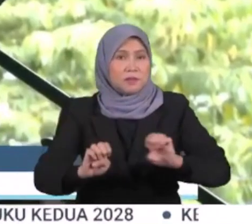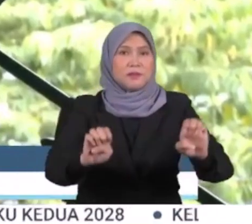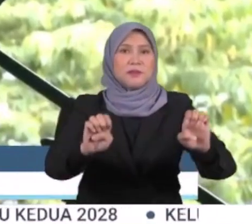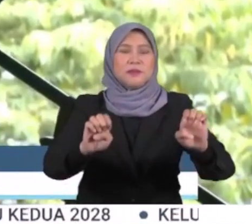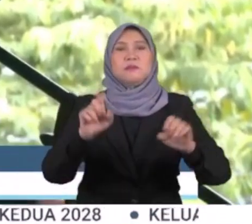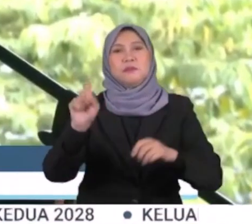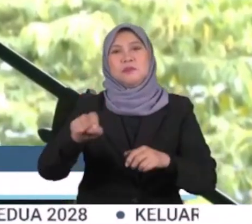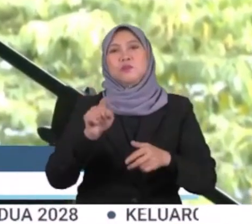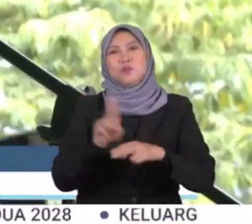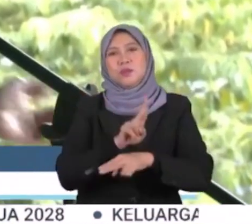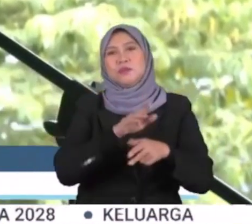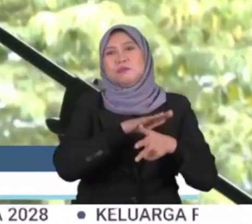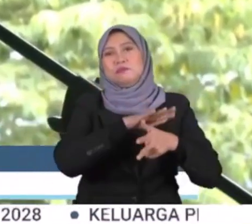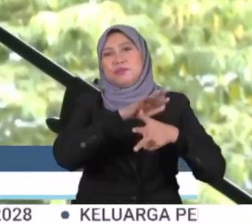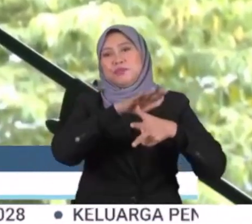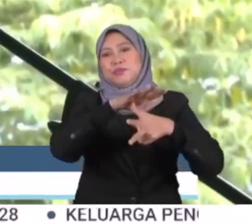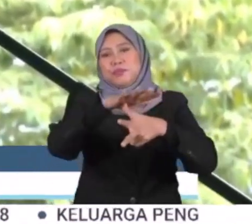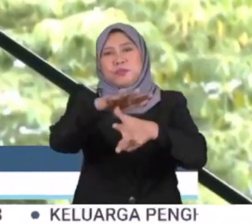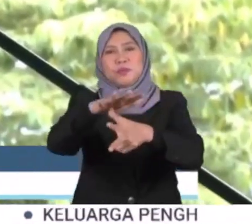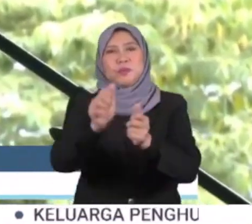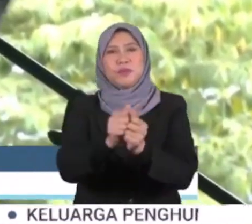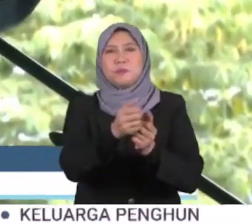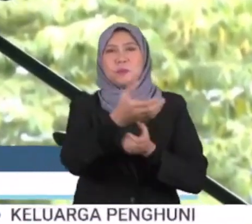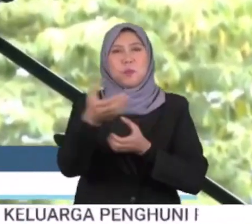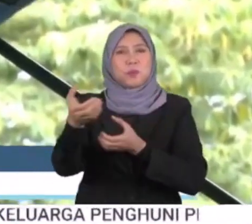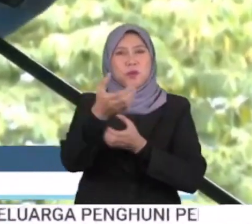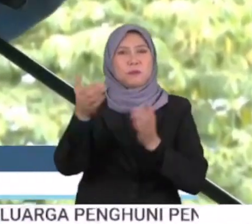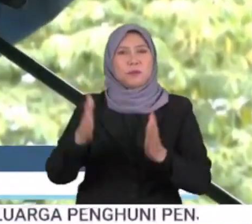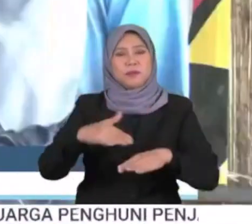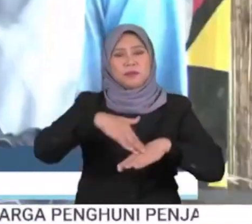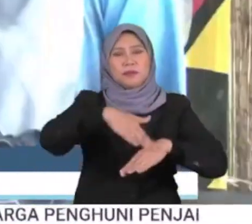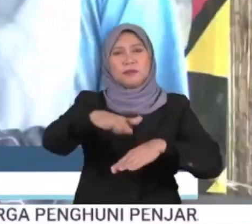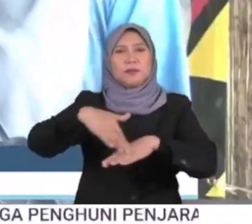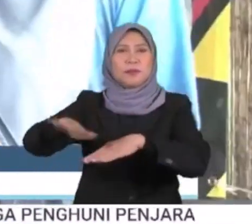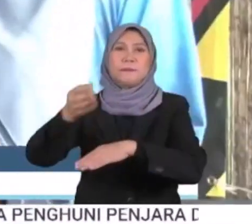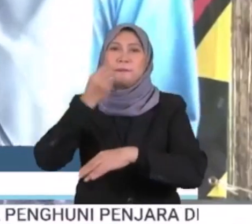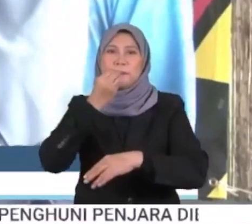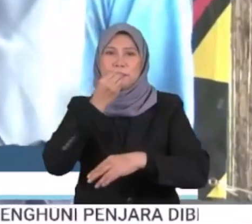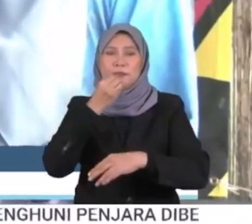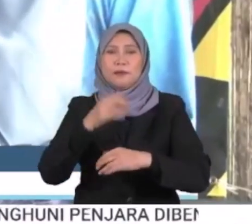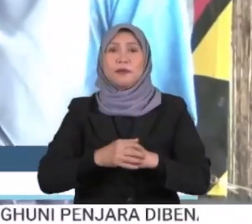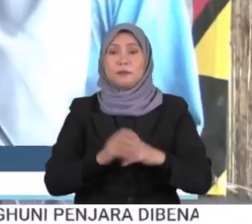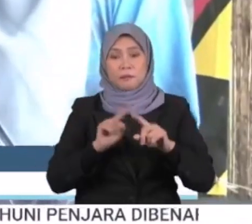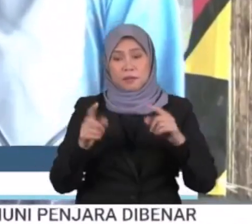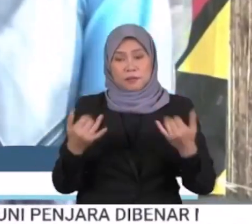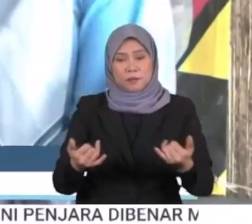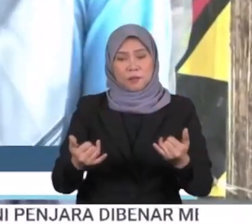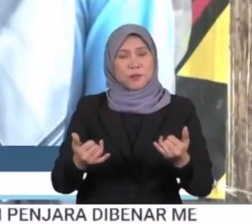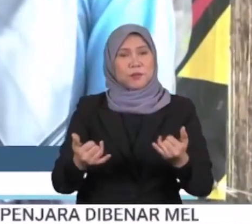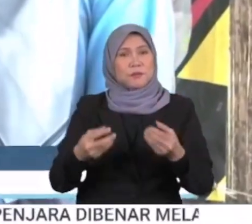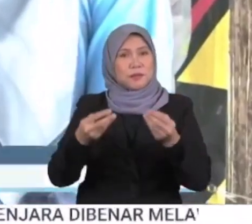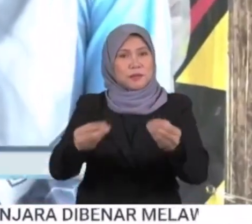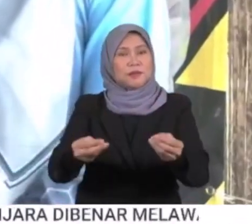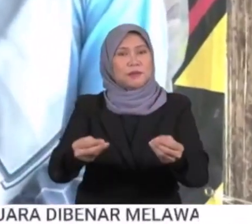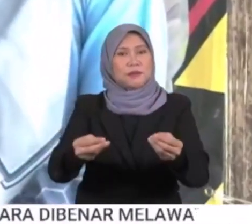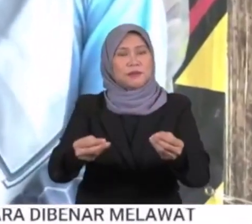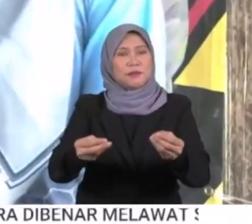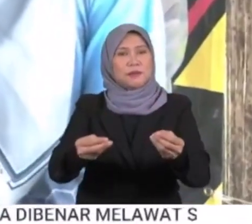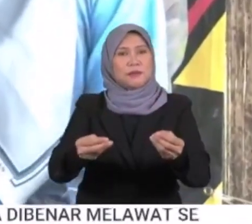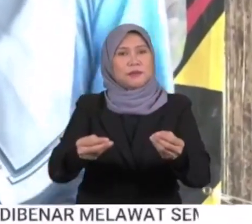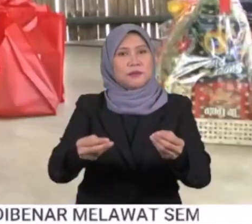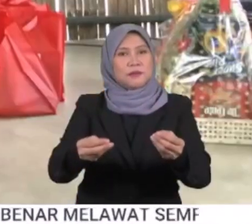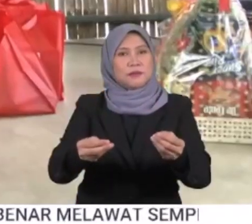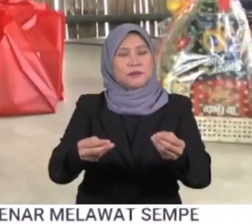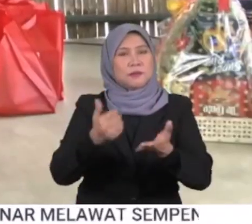terpaksa gunakan helikopter dengan jabatan bomba lah untuk menghantar bakul makanan. Tapi hari ini pemberiannya untuk permohonan awal